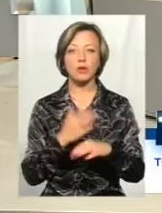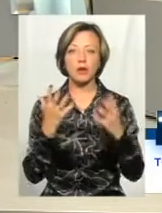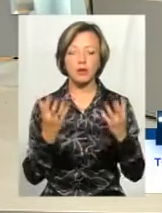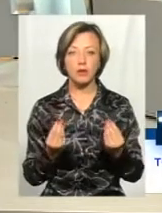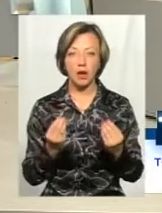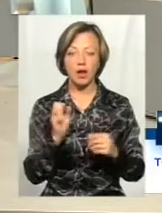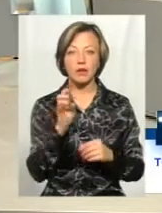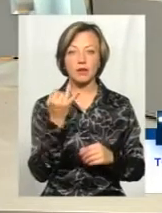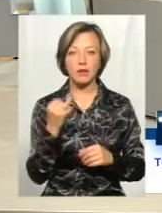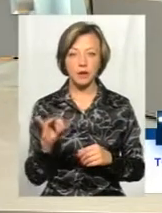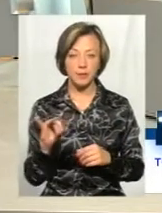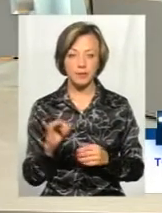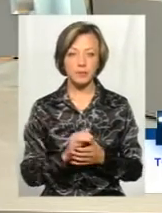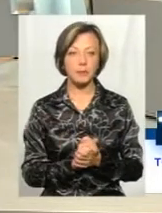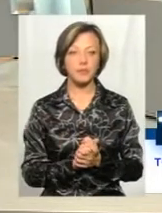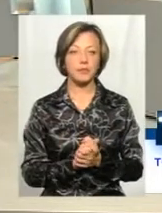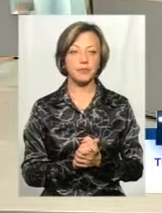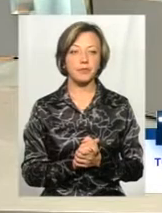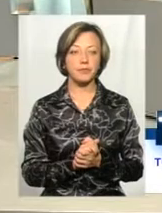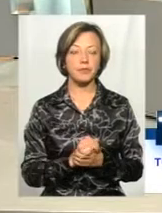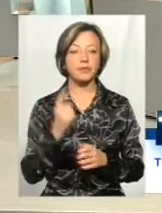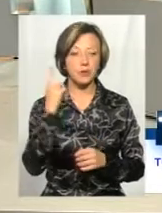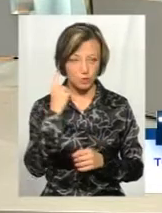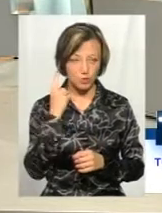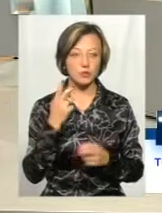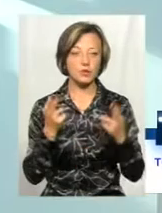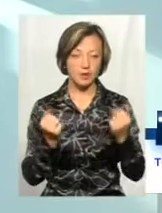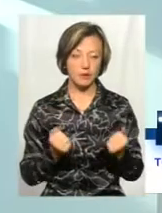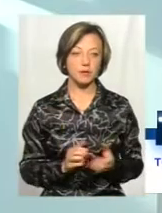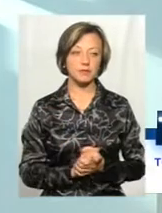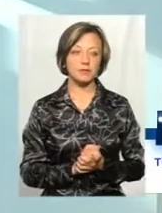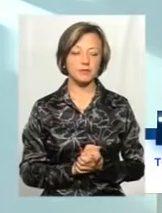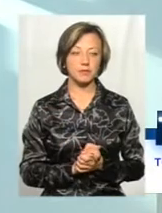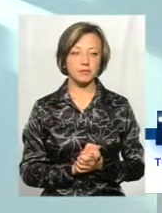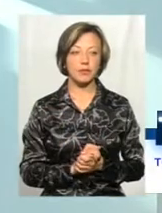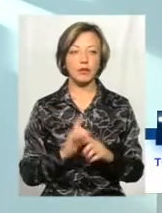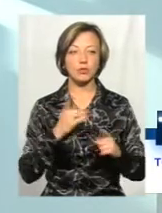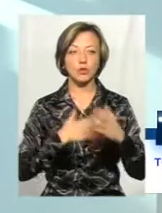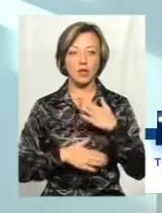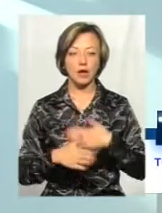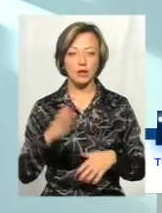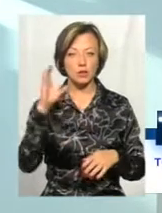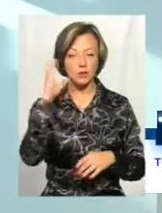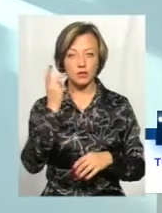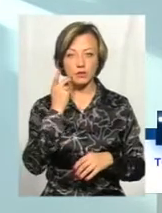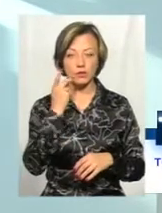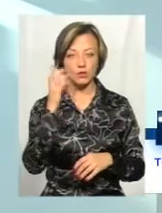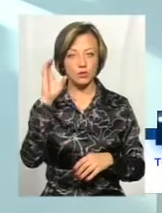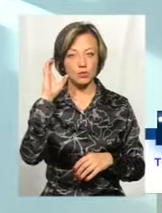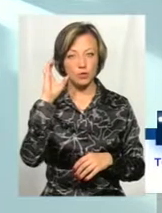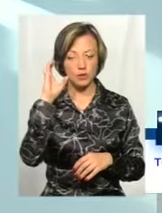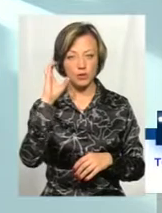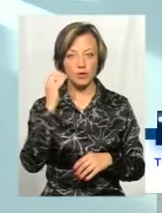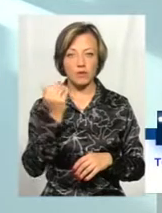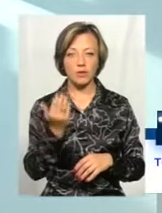пане Андрію, добрий день. Добрий день. Ви мене чуєте? Так, так, чуємо вас. Дуже рада вас слухати, завжди слухаю